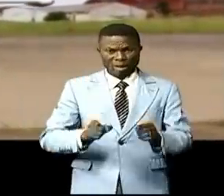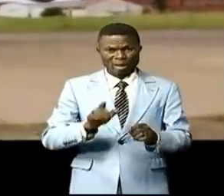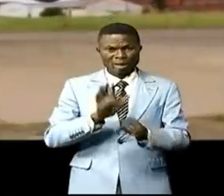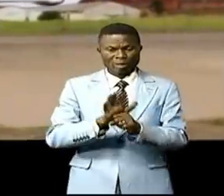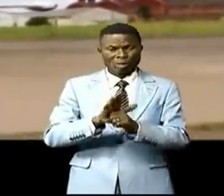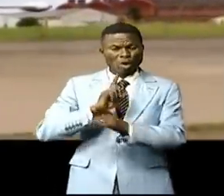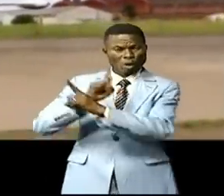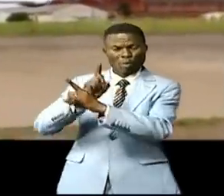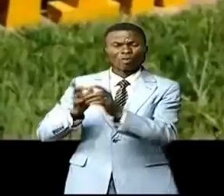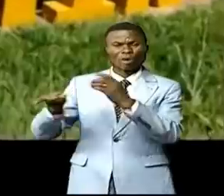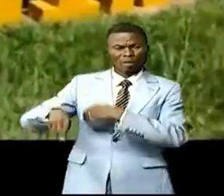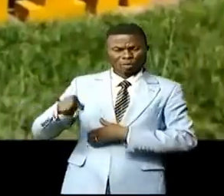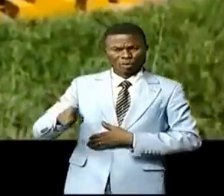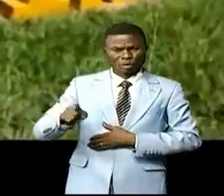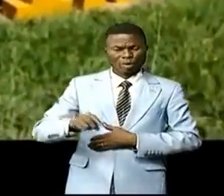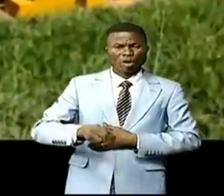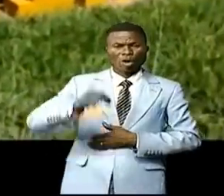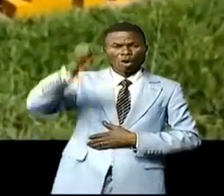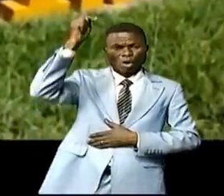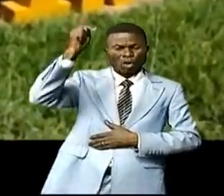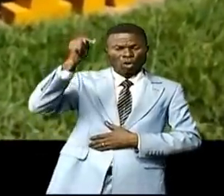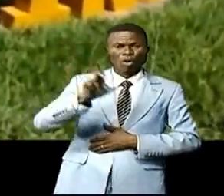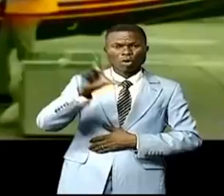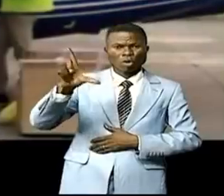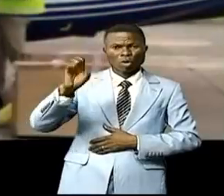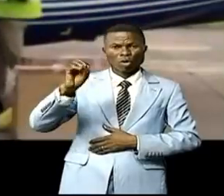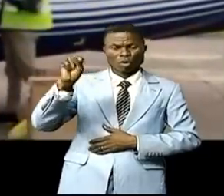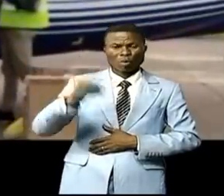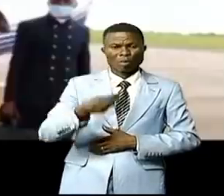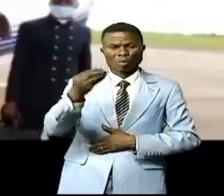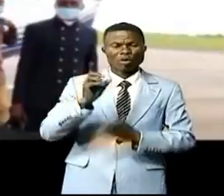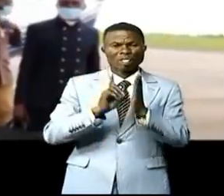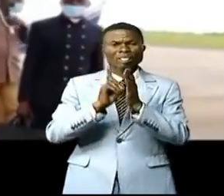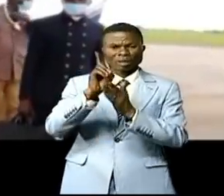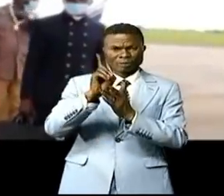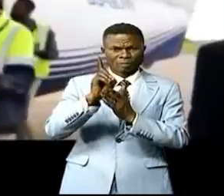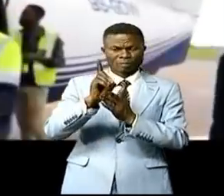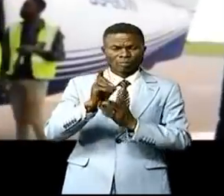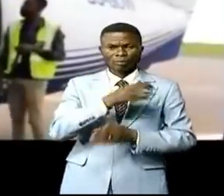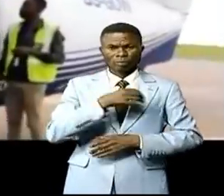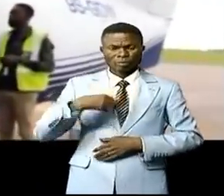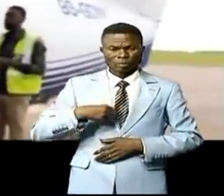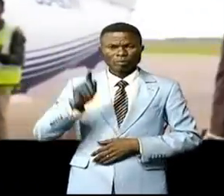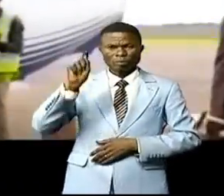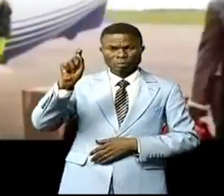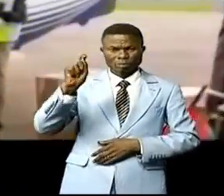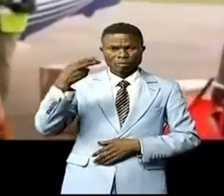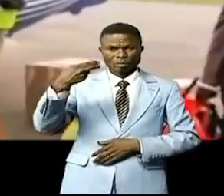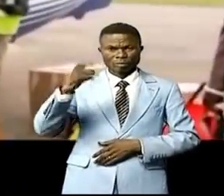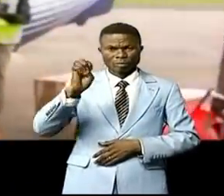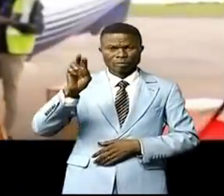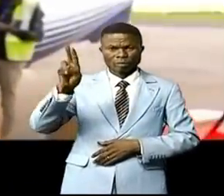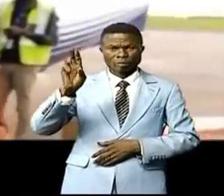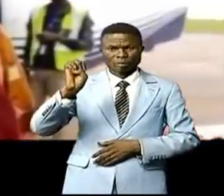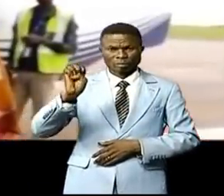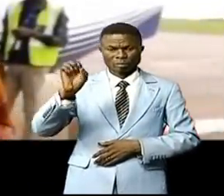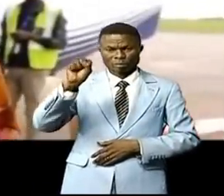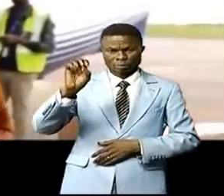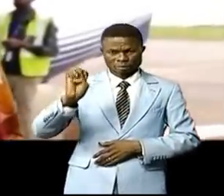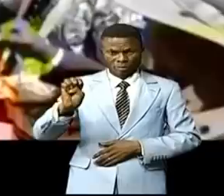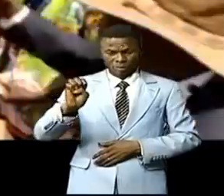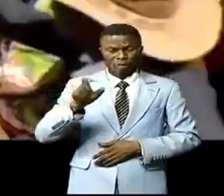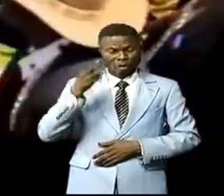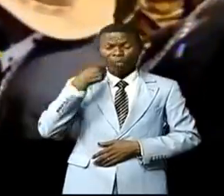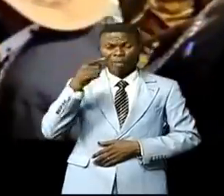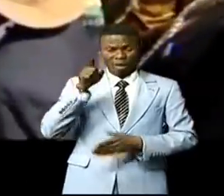province natale, le Haut-Lomami, pour y apporter le développement. Thérèse Maloba Ngoy, puisque c'est d'elle qu'il